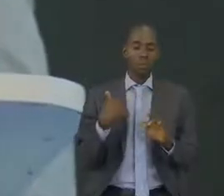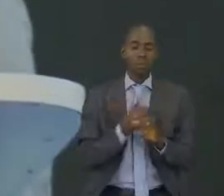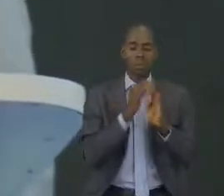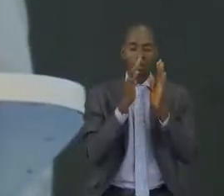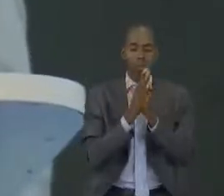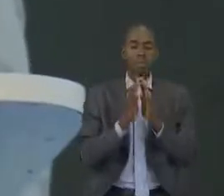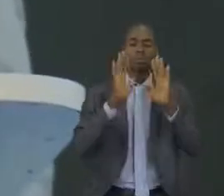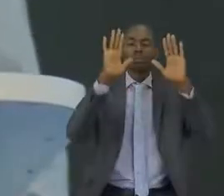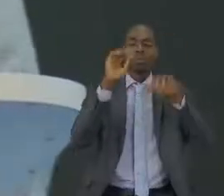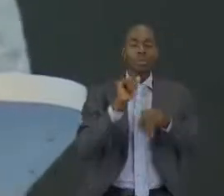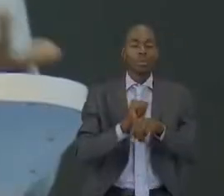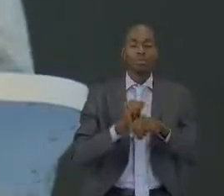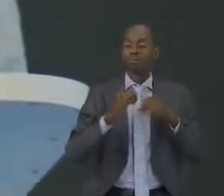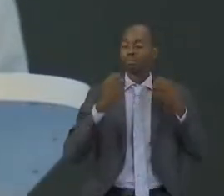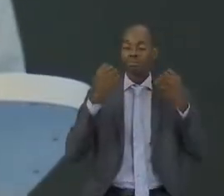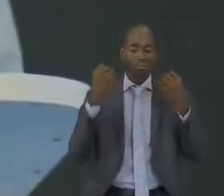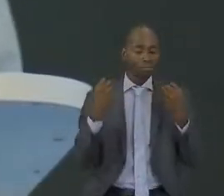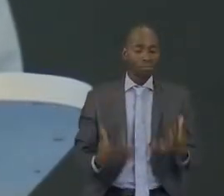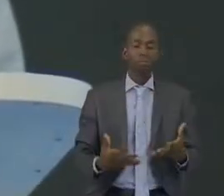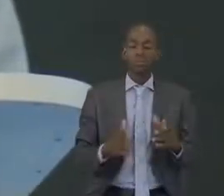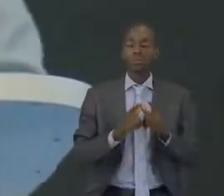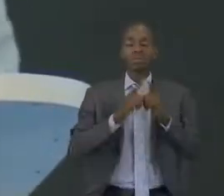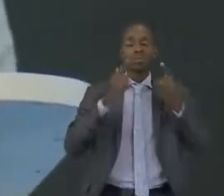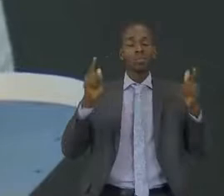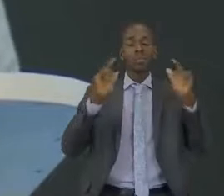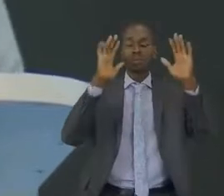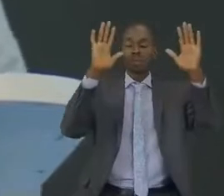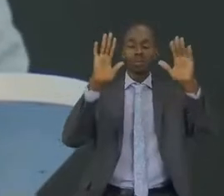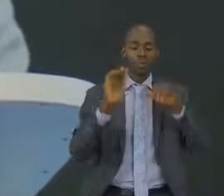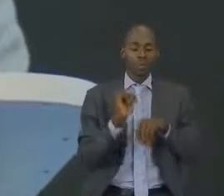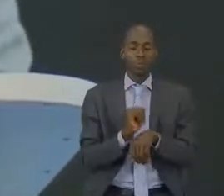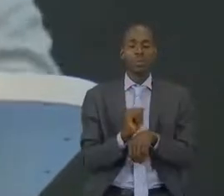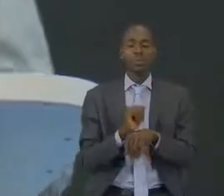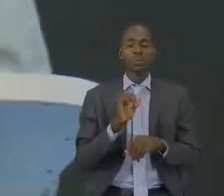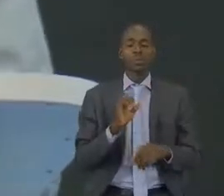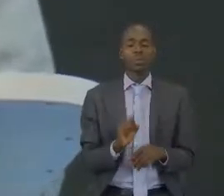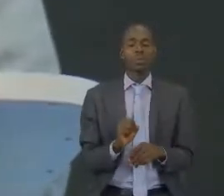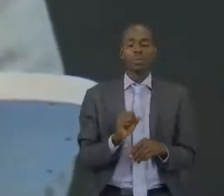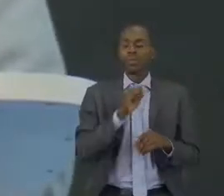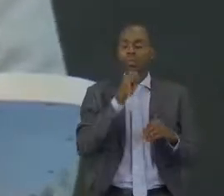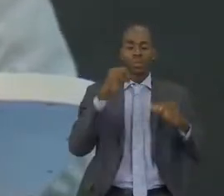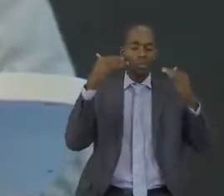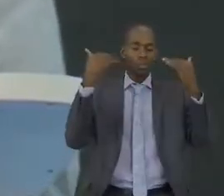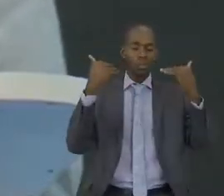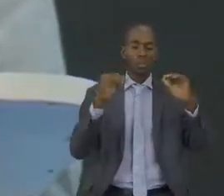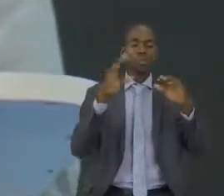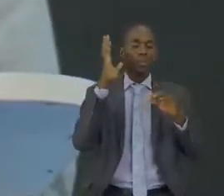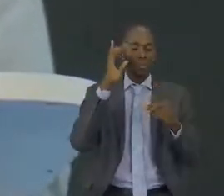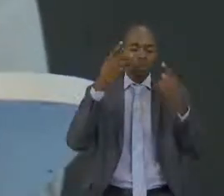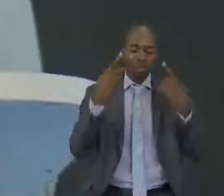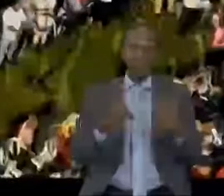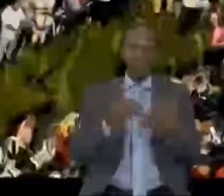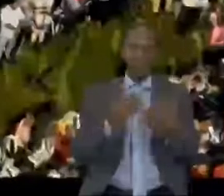Miracle innombrable, miracle surnaturel, miracle illimité dans chaque